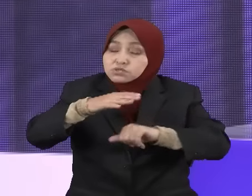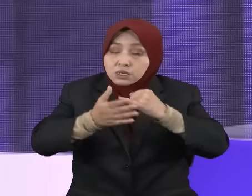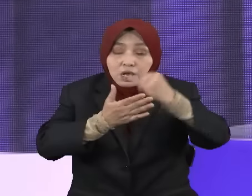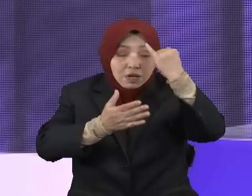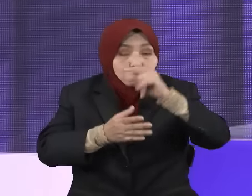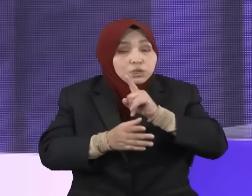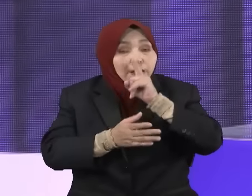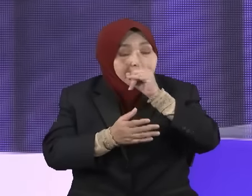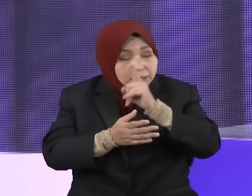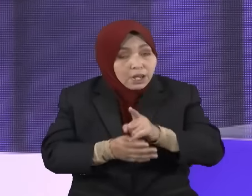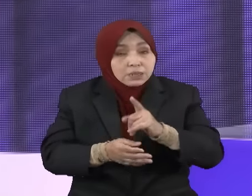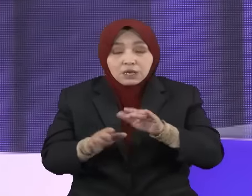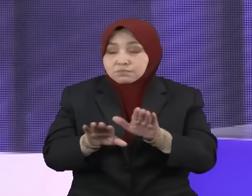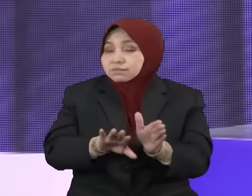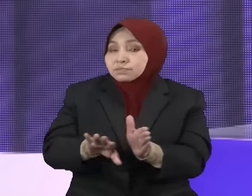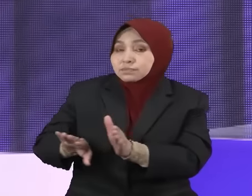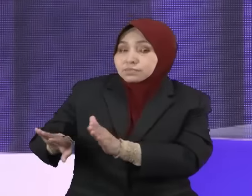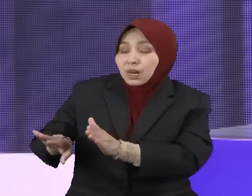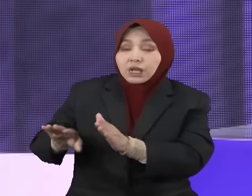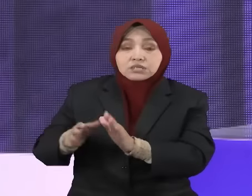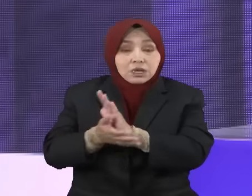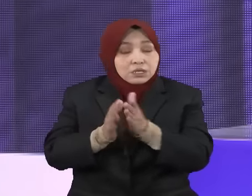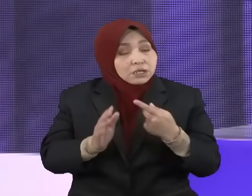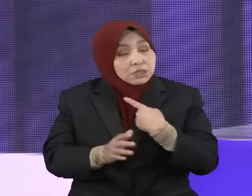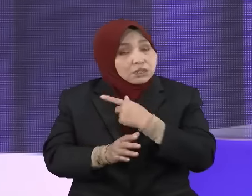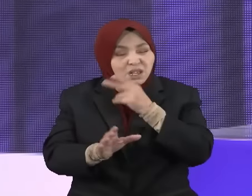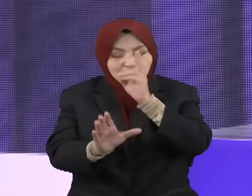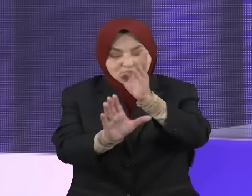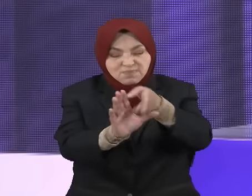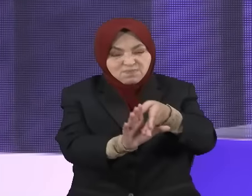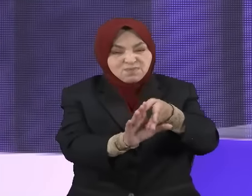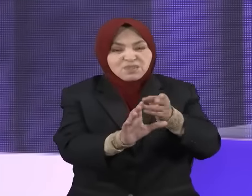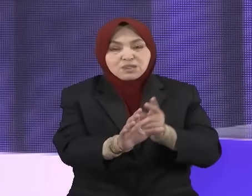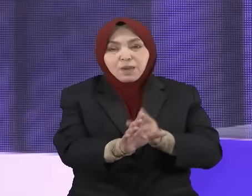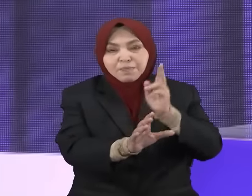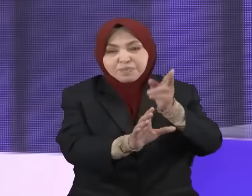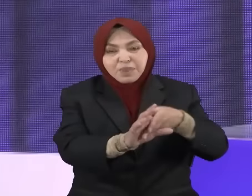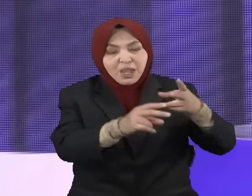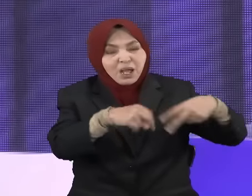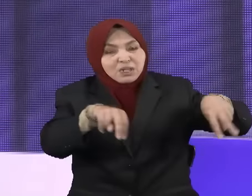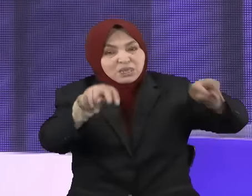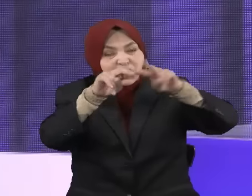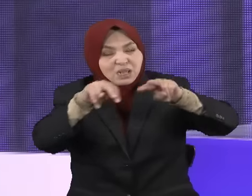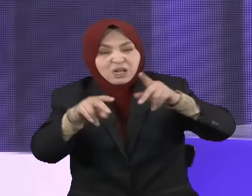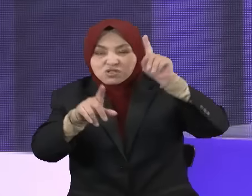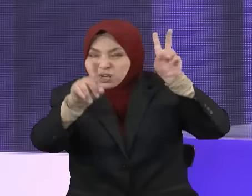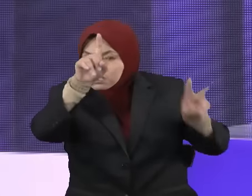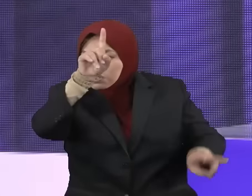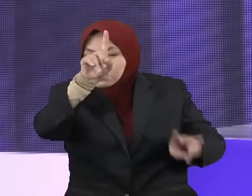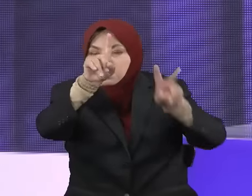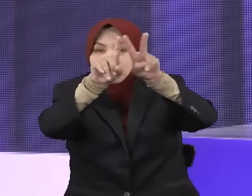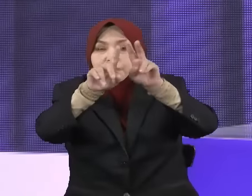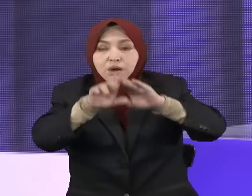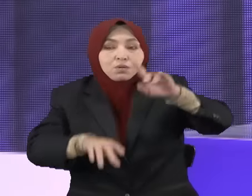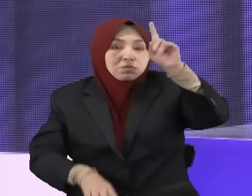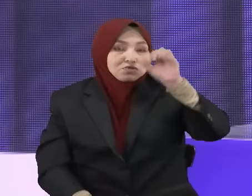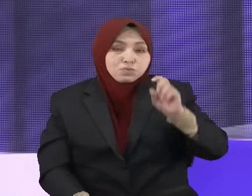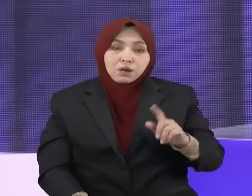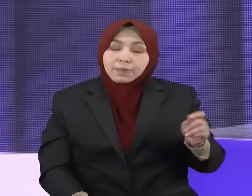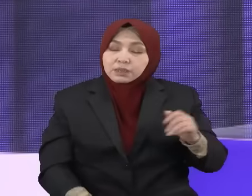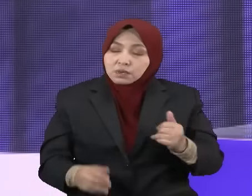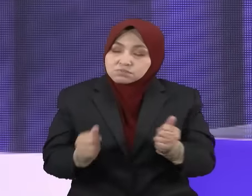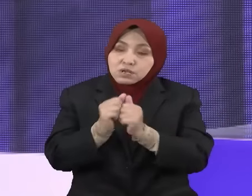benar, maka kita ketepikan agar kita tidak terjebak kepada nilai-nilai kesyirikan kepada Allah Subhanahu Wa Taala. Sama-sama